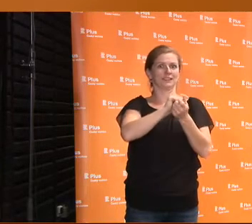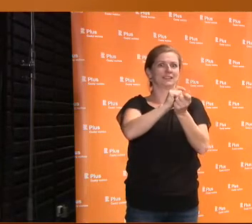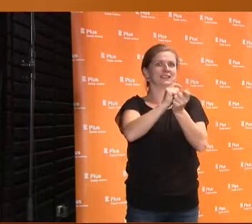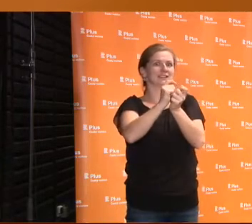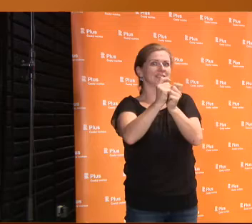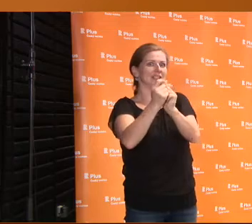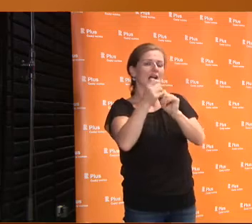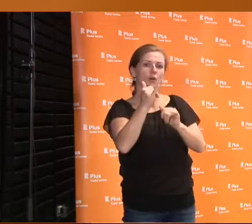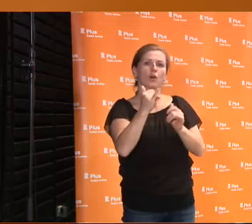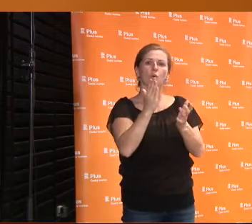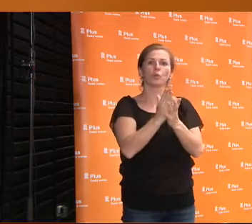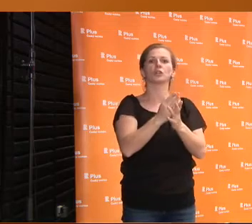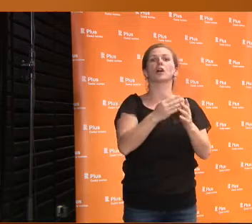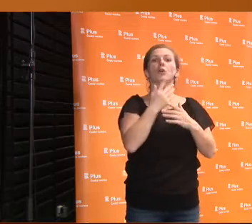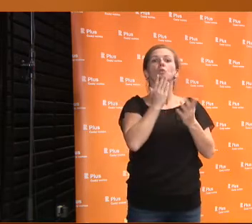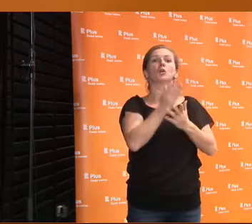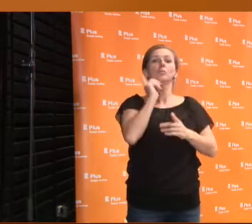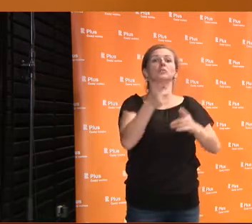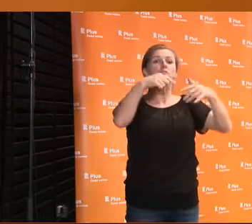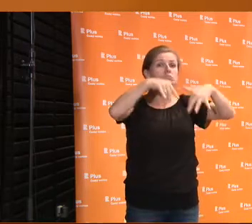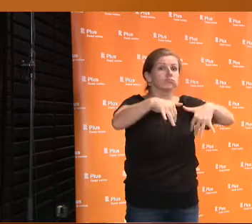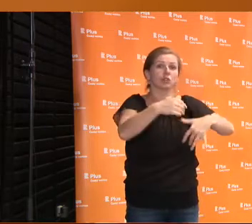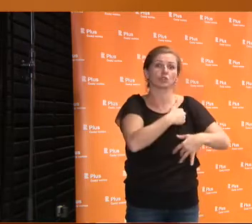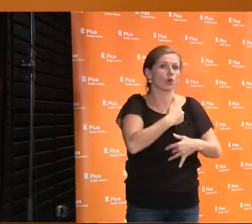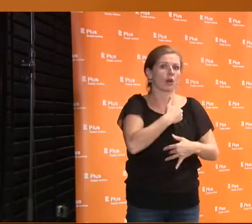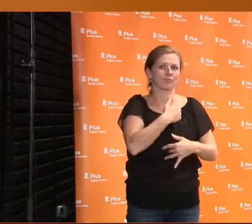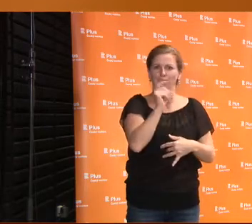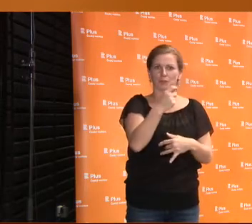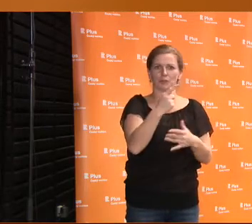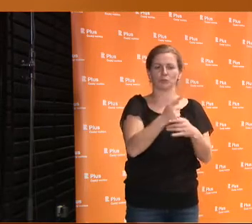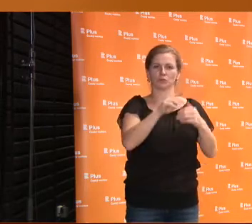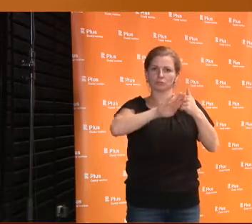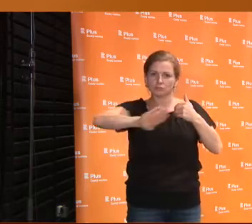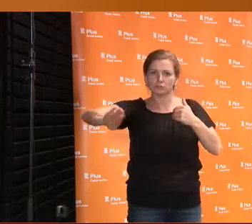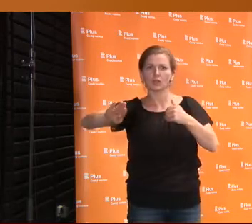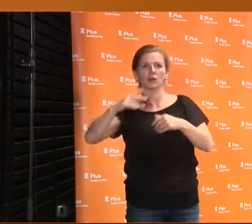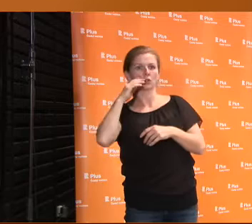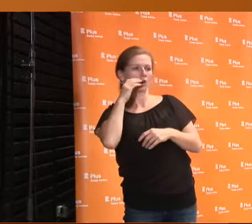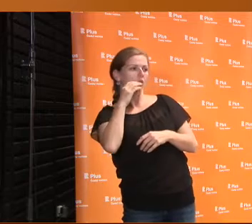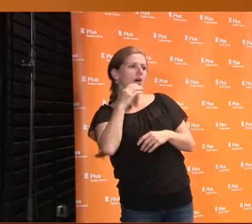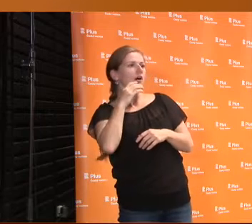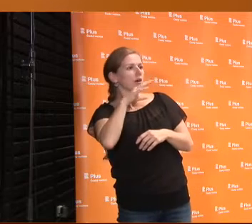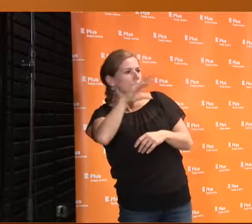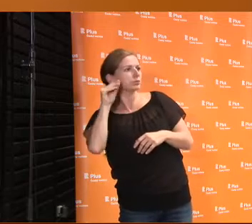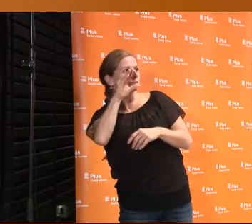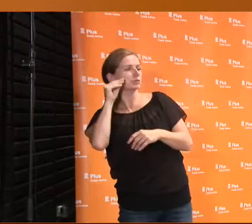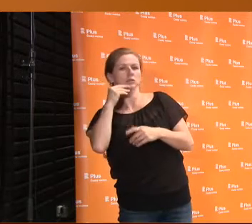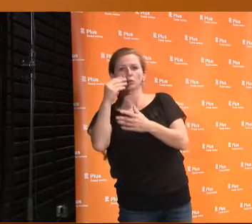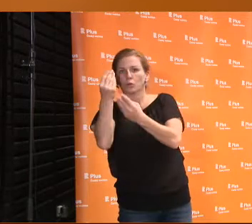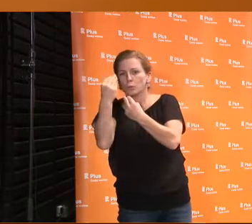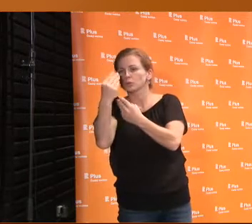část vzdělávání se přesouvá mimo školství. Ale ta změna ve školství, ta je velmi pomalá. Školství je